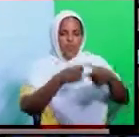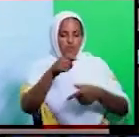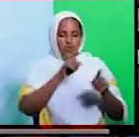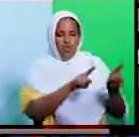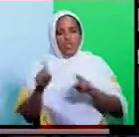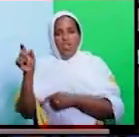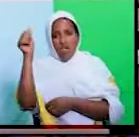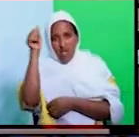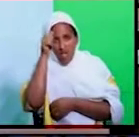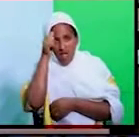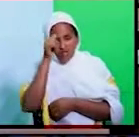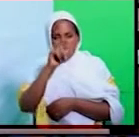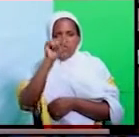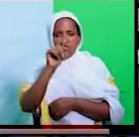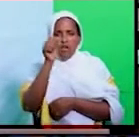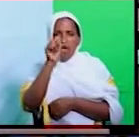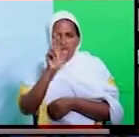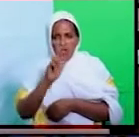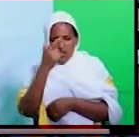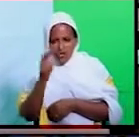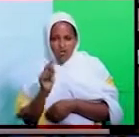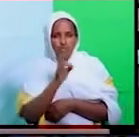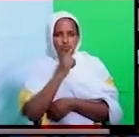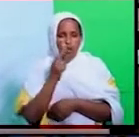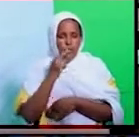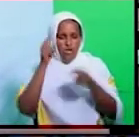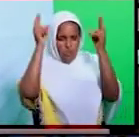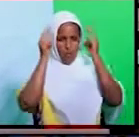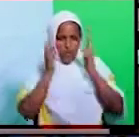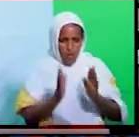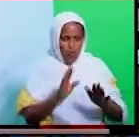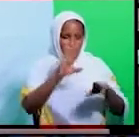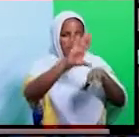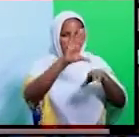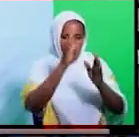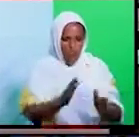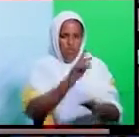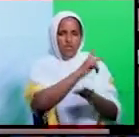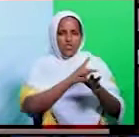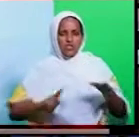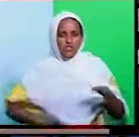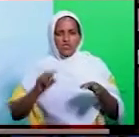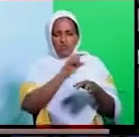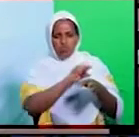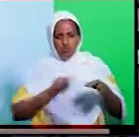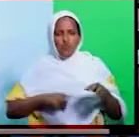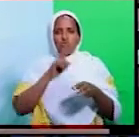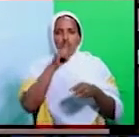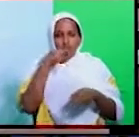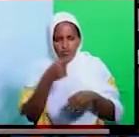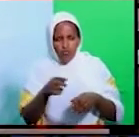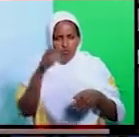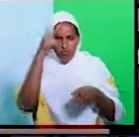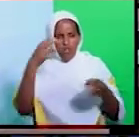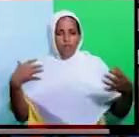አለኝ። ይህንም ቃል ባለኝ ጊዜ እየተንቀጠቀጥኩ ቆምኩ ይላል። ከዛ ሚስጥሩን ይነግረዋል። ስለዚህ እንዲህ ባለ የእምነት ህይወት በፈሪሃ